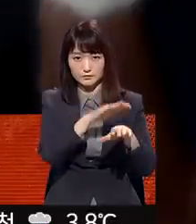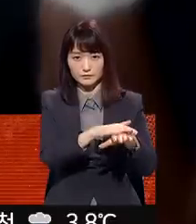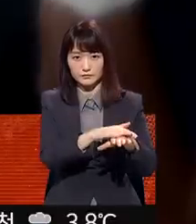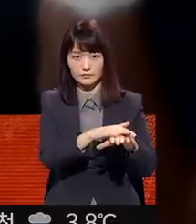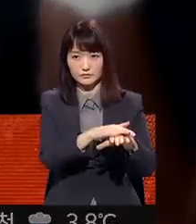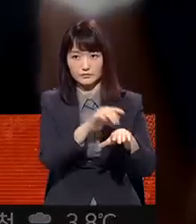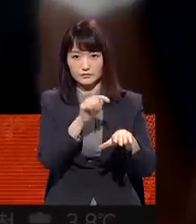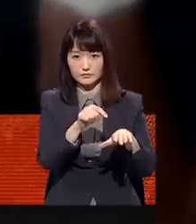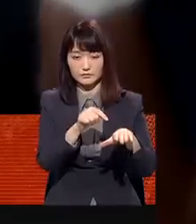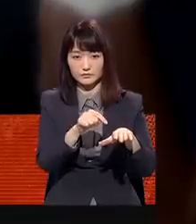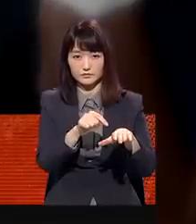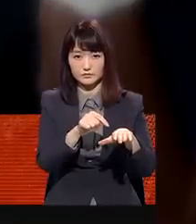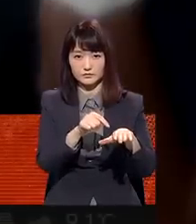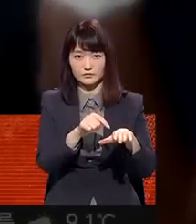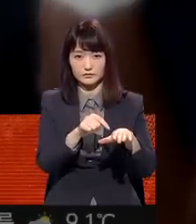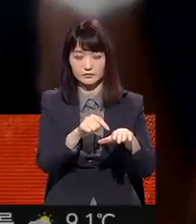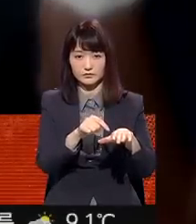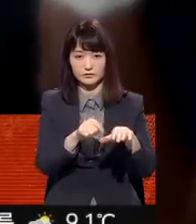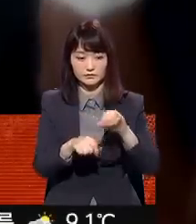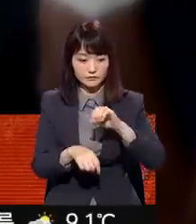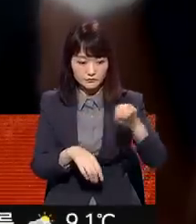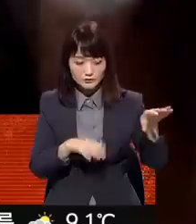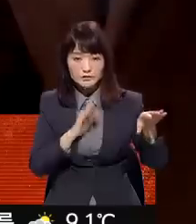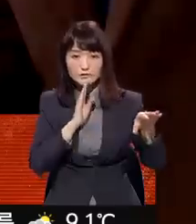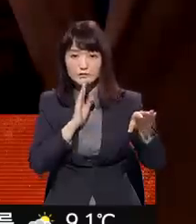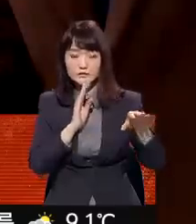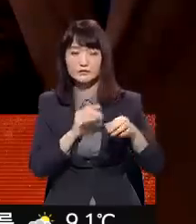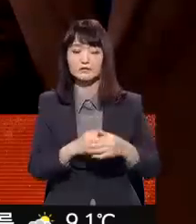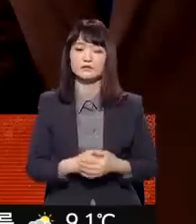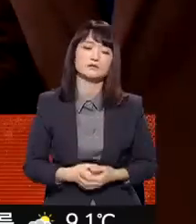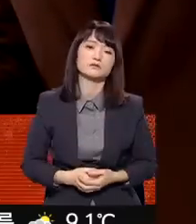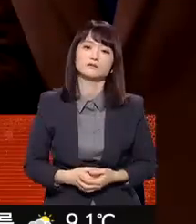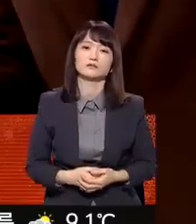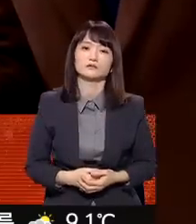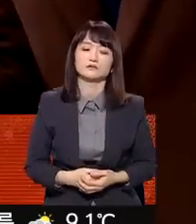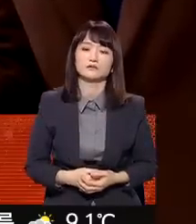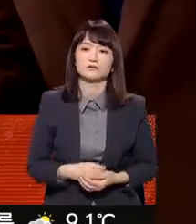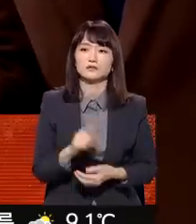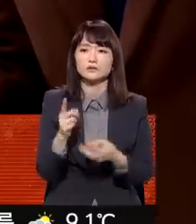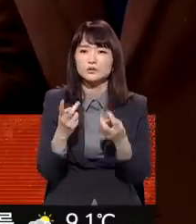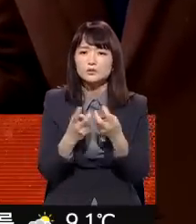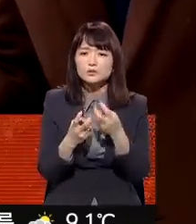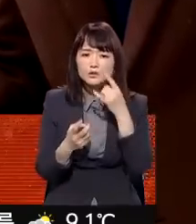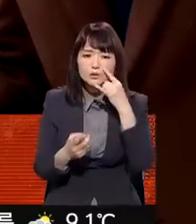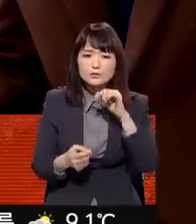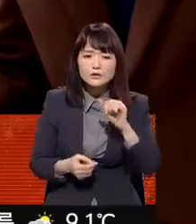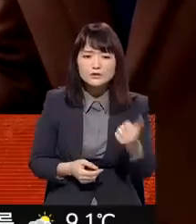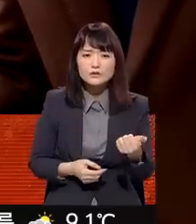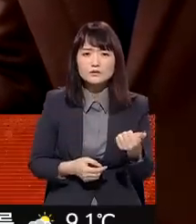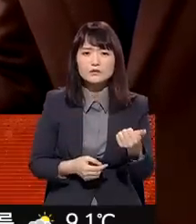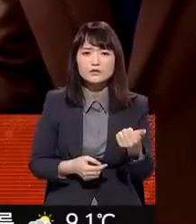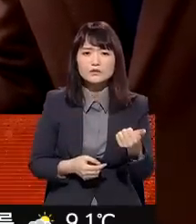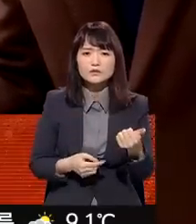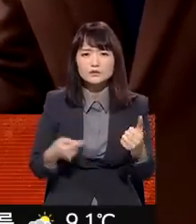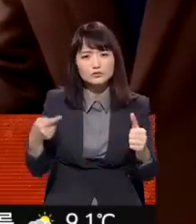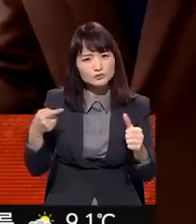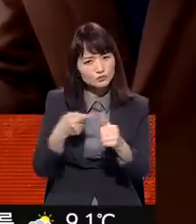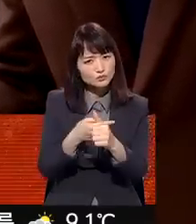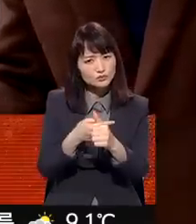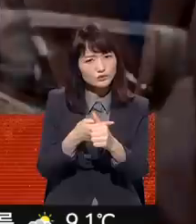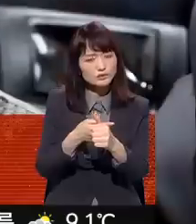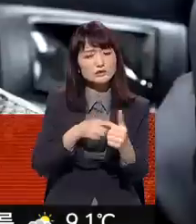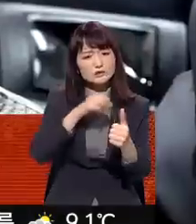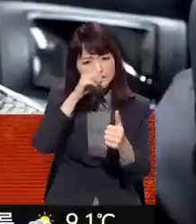상황이 되기 때문에 유기가 성립하는 걸 맞는데 이제 중요한 거는 과연 어떻게 사망해 됐는지 타살일지 아니면